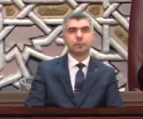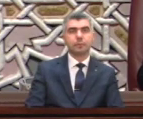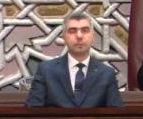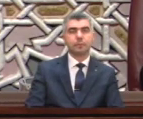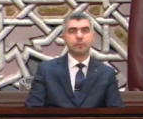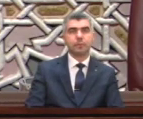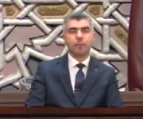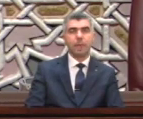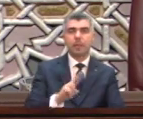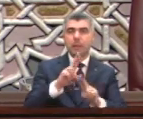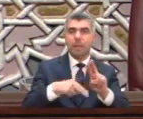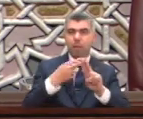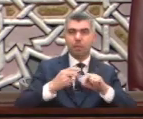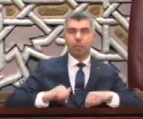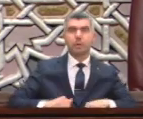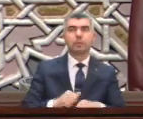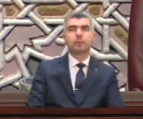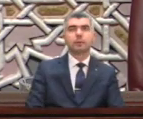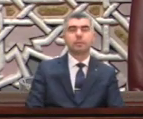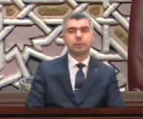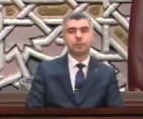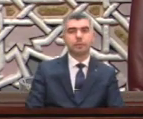اذن الكلمه للسيد الوزير